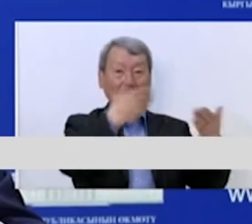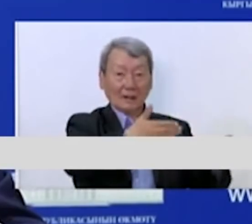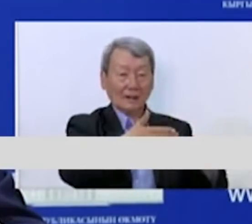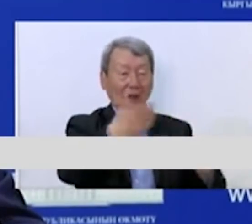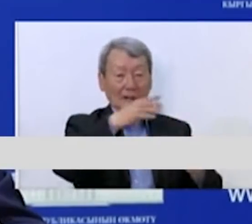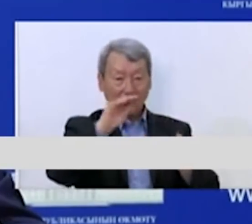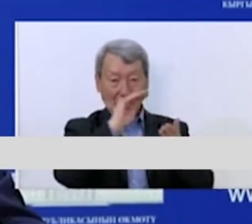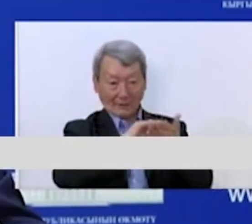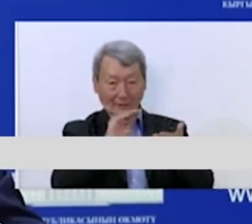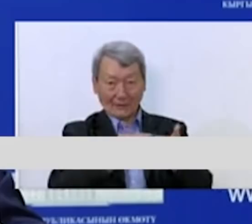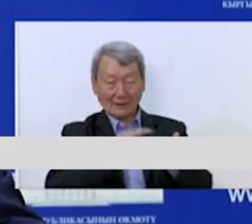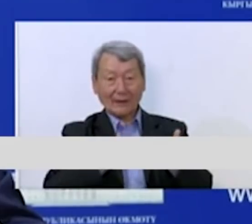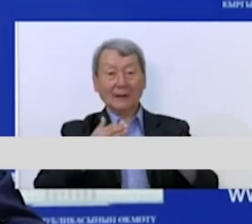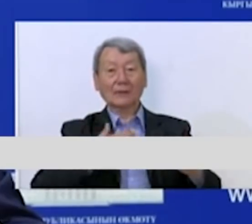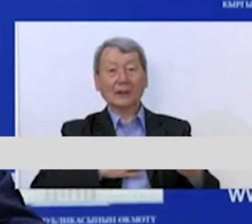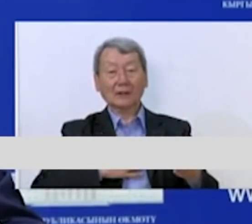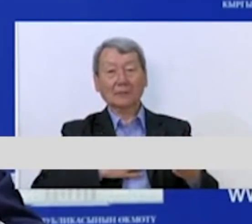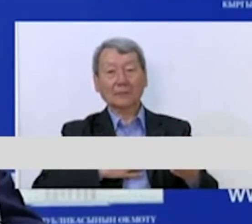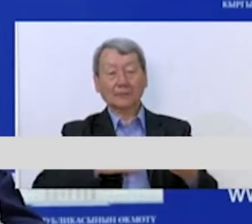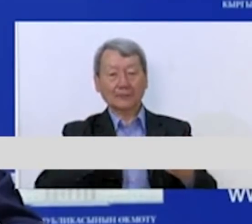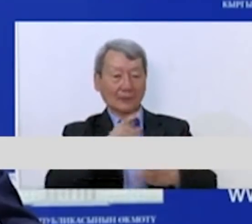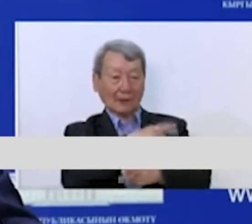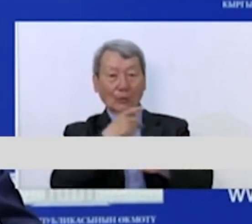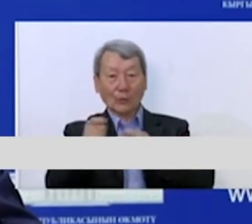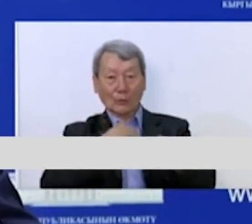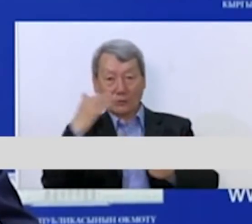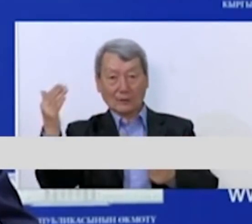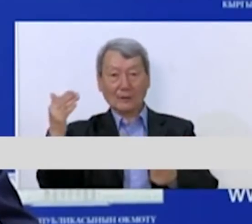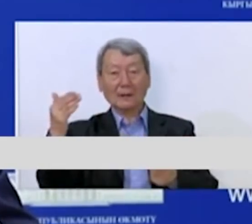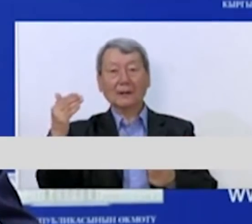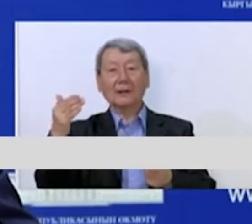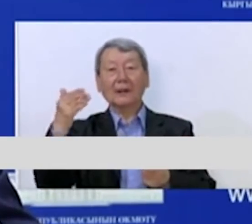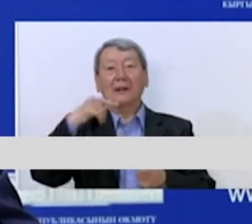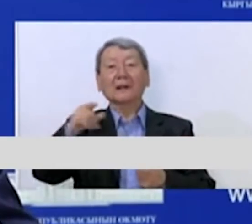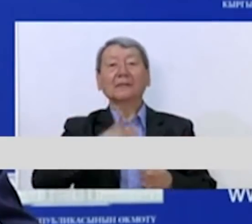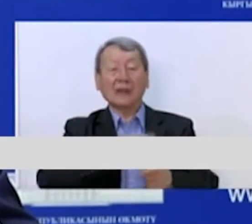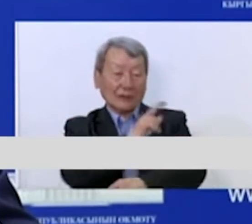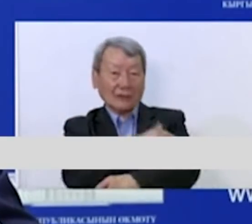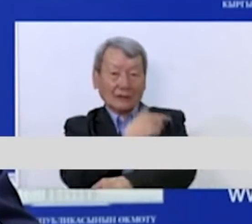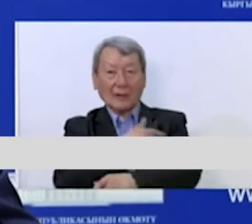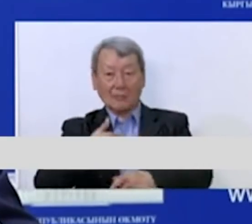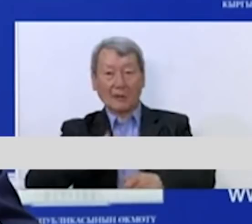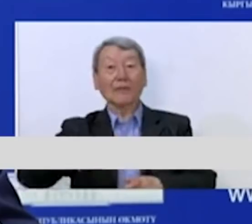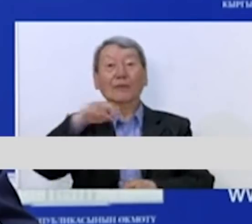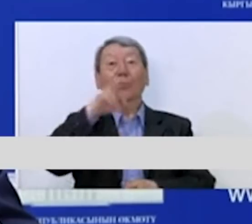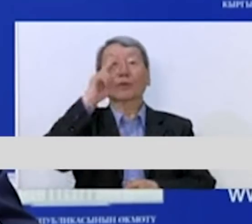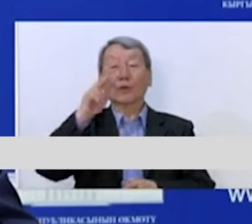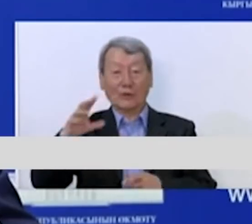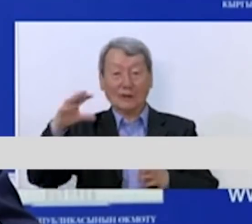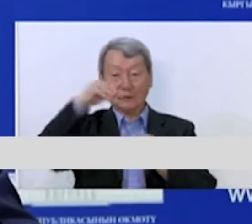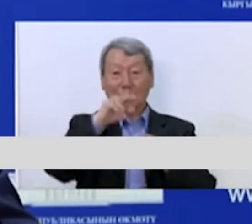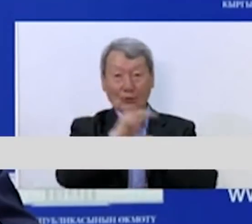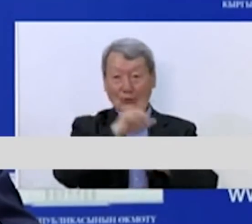они изложены вот в нашем клиническом руководстве. И наши врачи, мы все, вот, кто вовлечен в